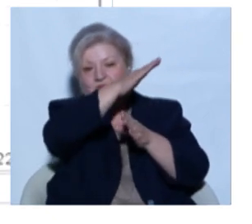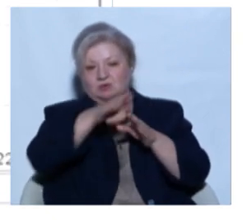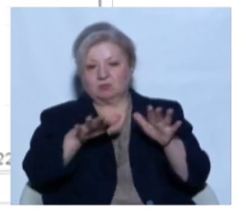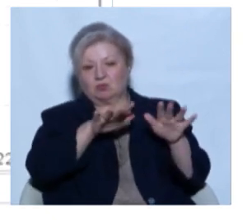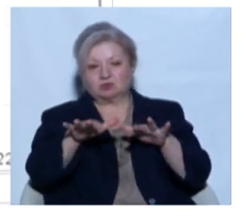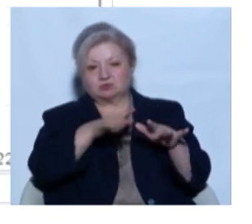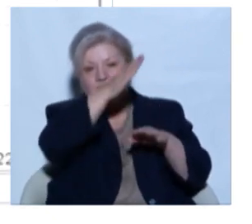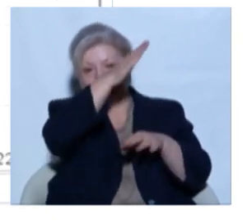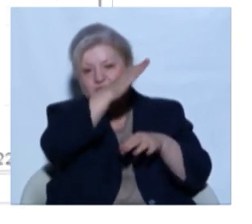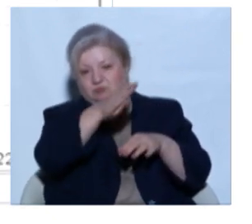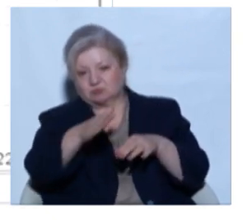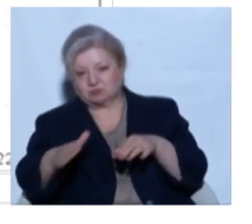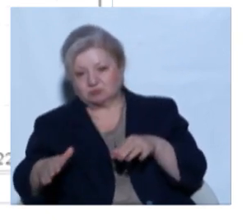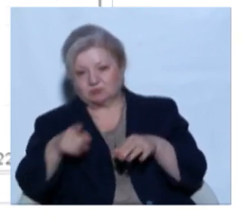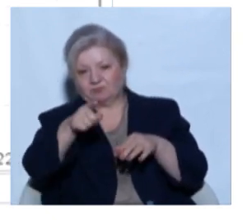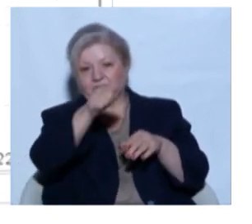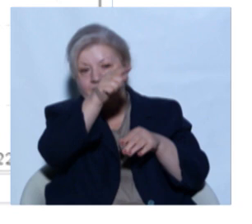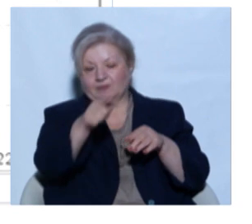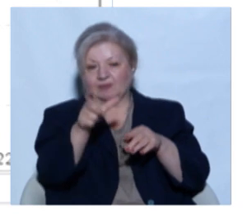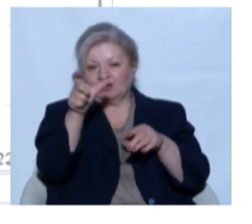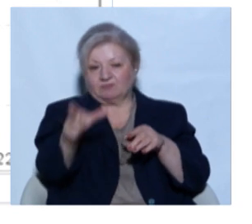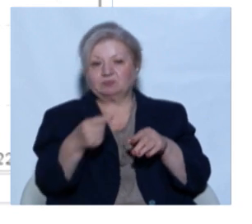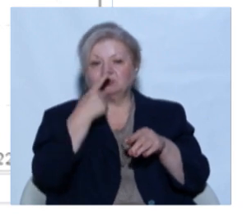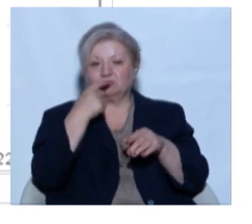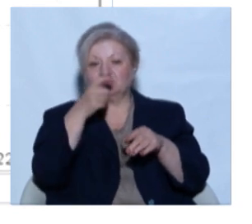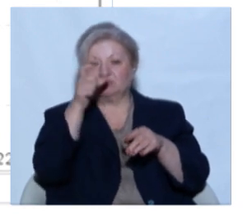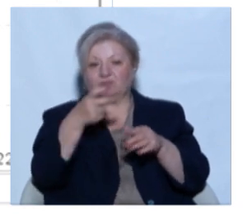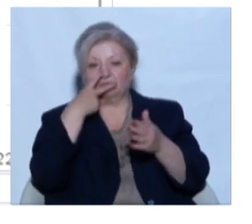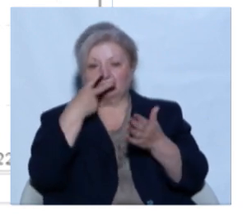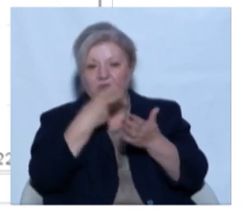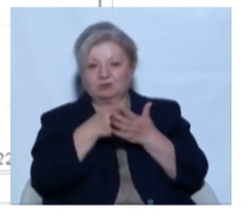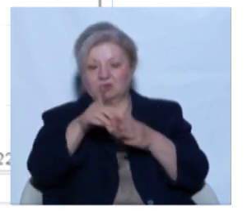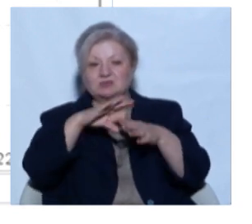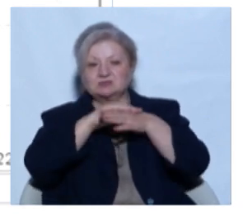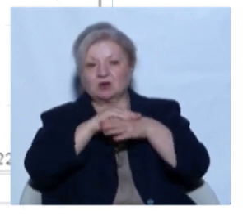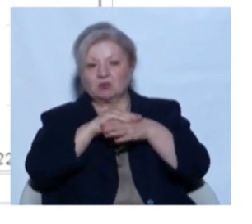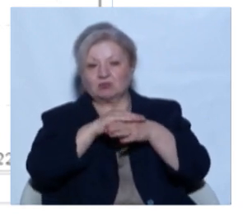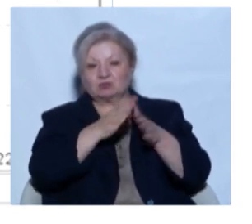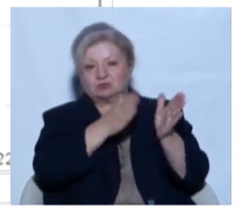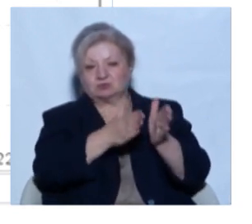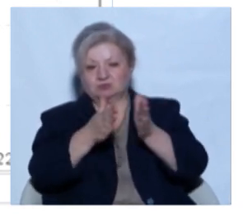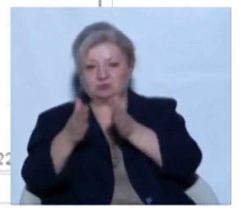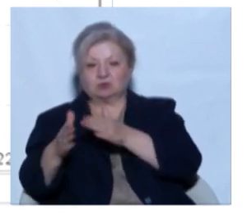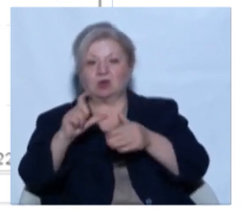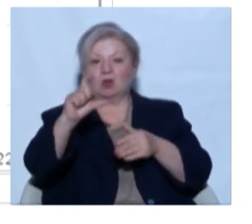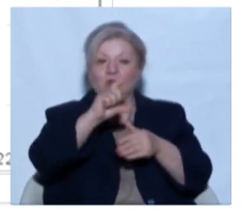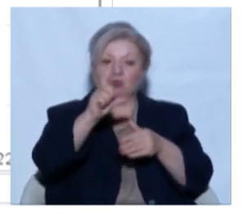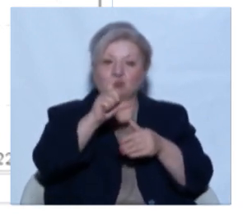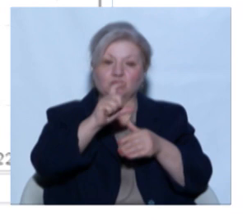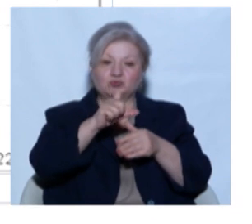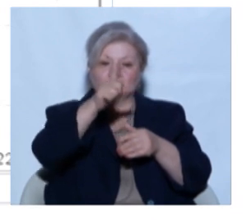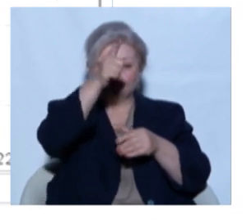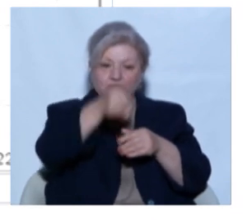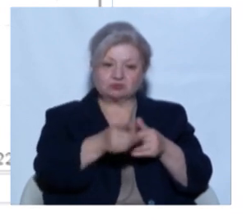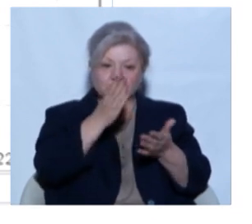თქვათ, სხეული მოძრაობს დახრილ სიბრტყეზე, აი ესეთი გადაადგილება, ეს ვექტორი გვიჩვენებს, ეს წითელი ვექტორი გვიჩვენებს სხეულის